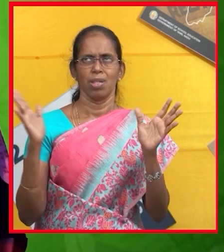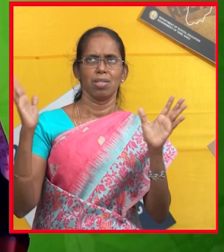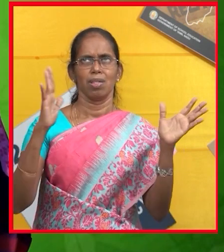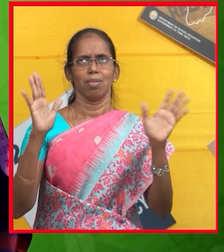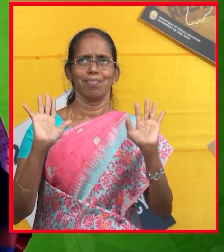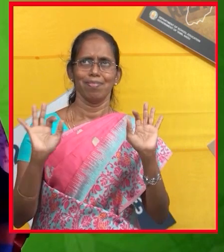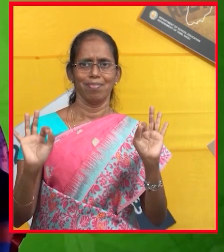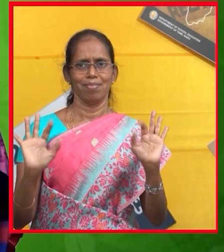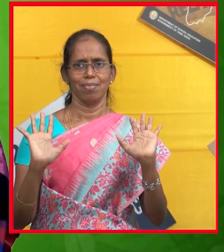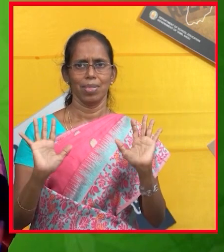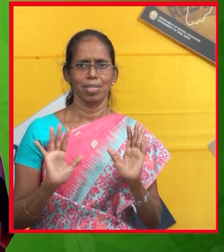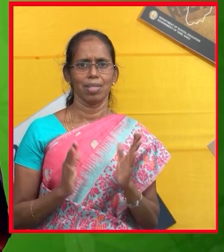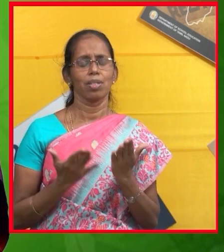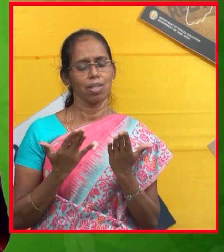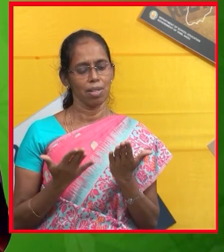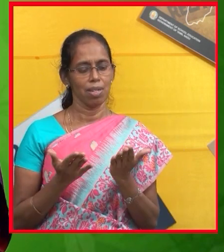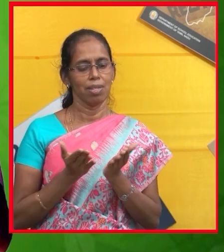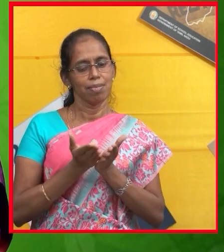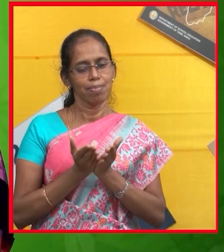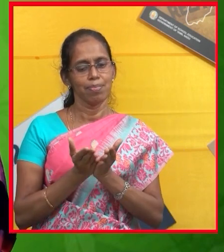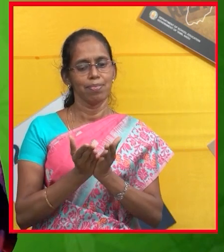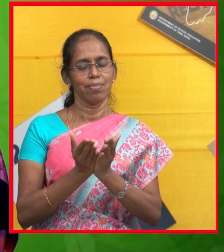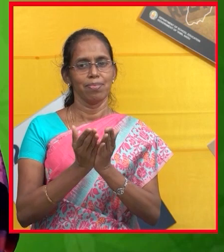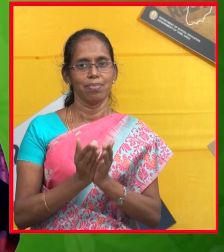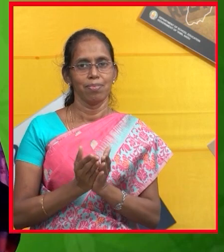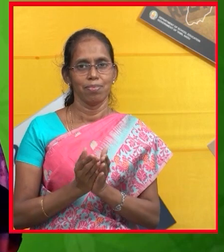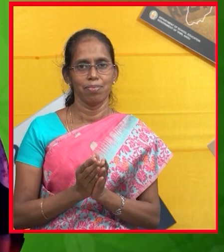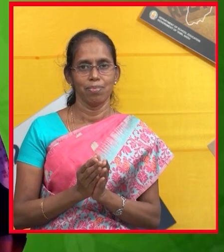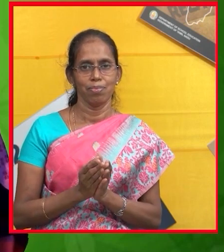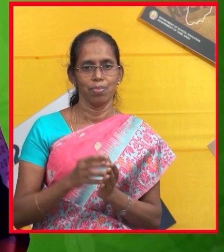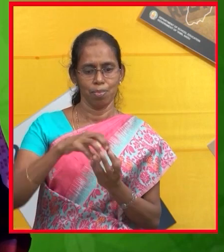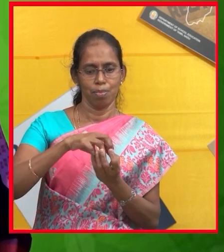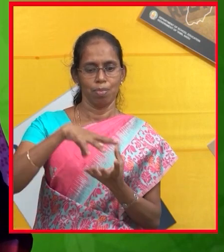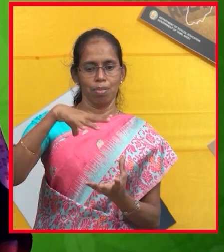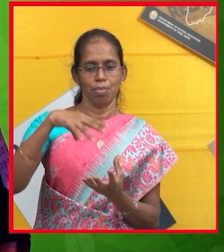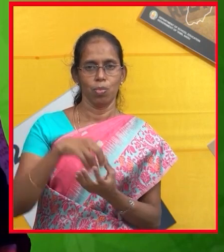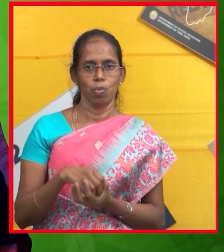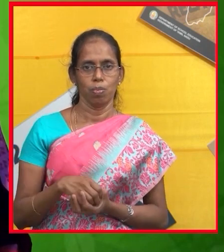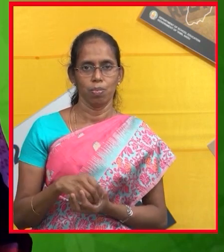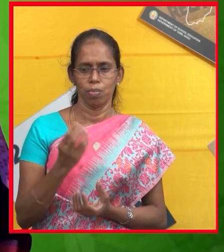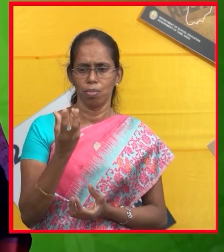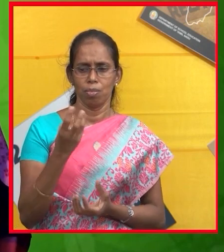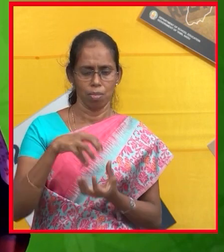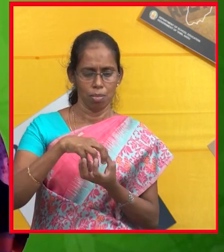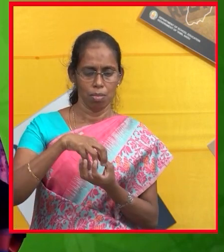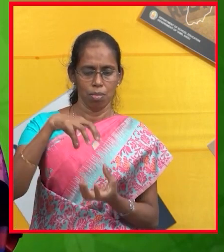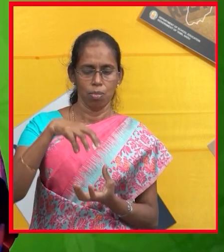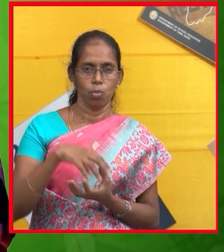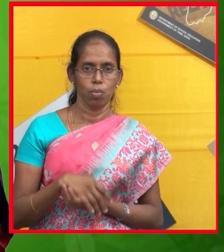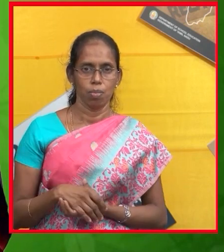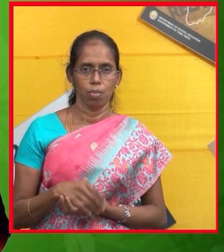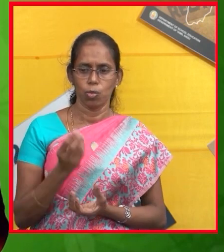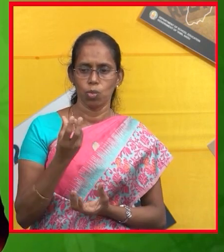பொழுது நாங்கள் என்ன செய்வோம் அப்படின்னாக்க, கோல்கப்பாஸ் அப்படின்னா பானிபூரி சொல்லுவோம் இல்லையா, அதுக்கு பேர் இன்னொரு பேர்